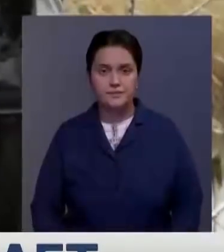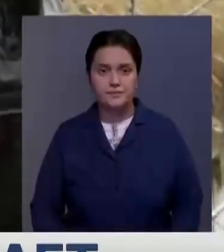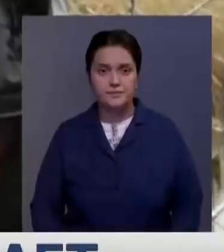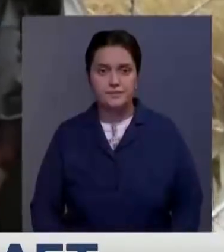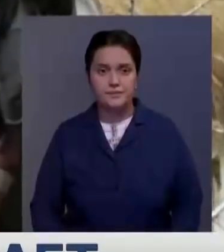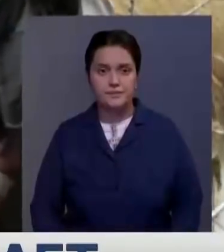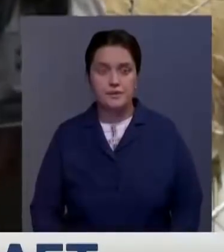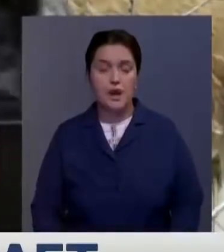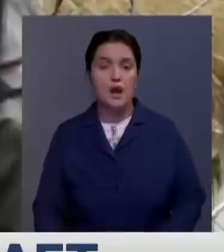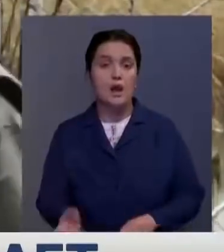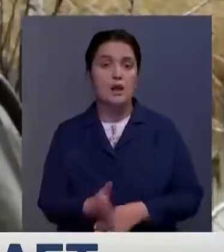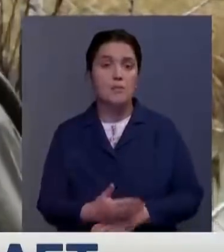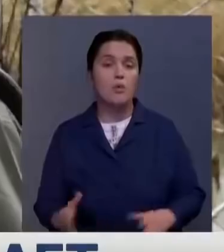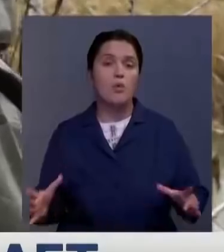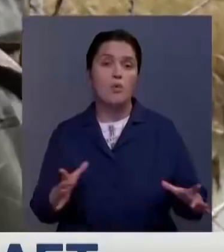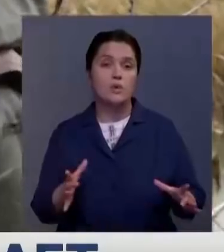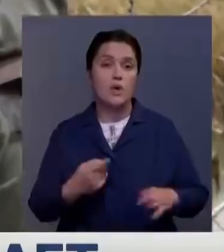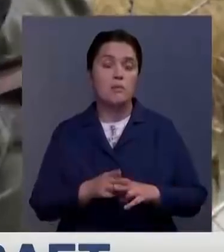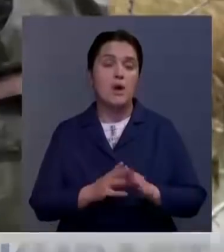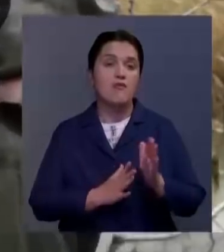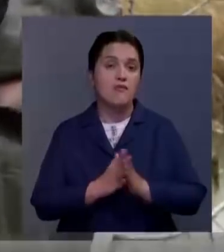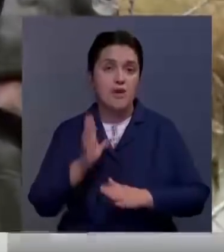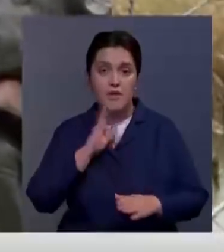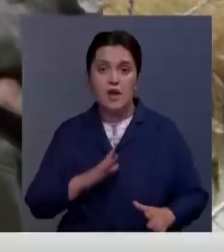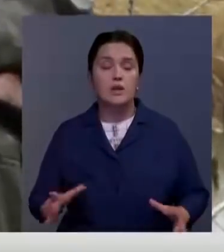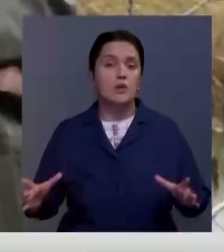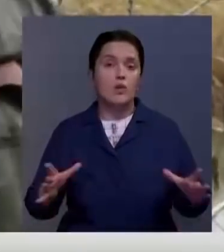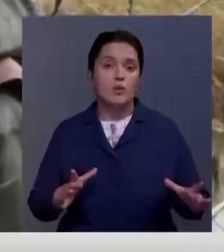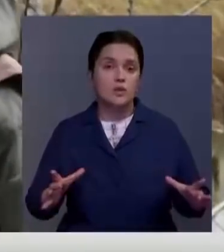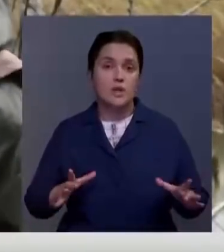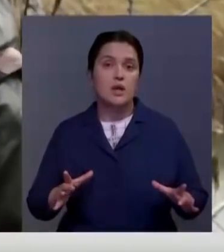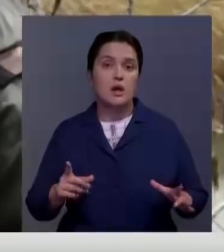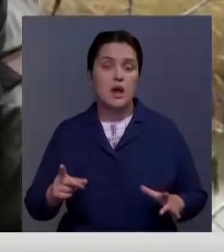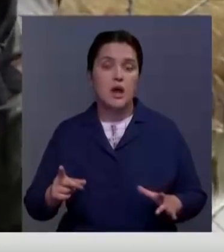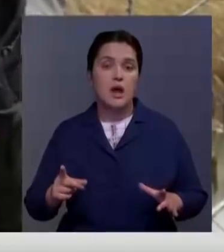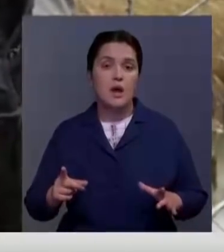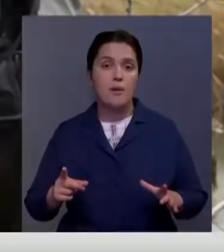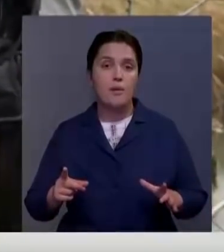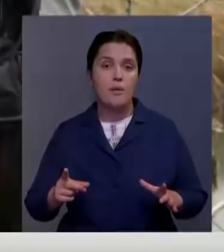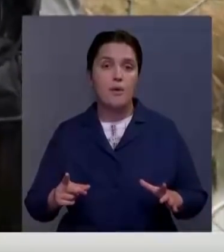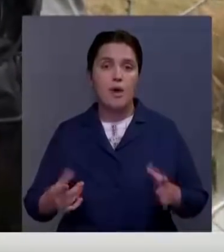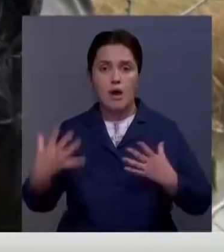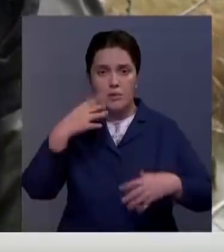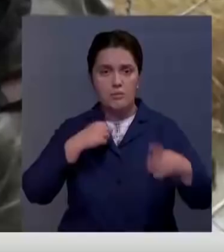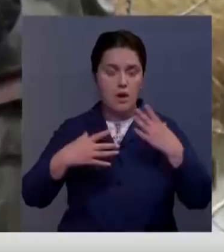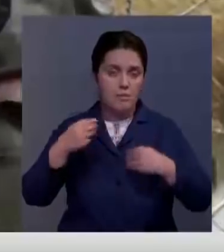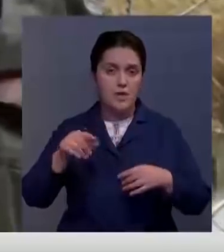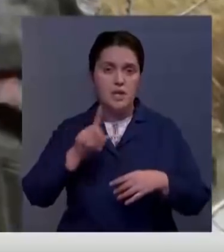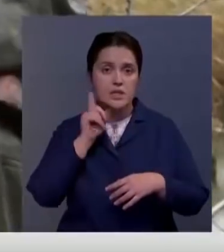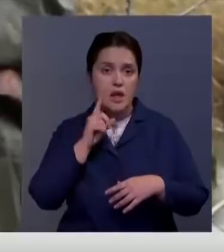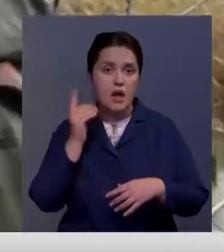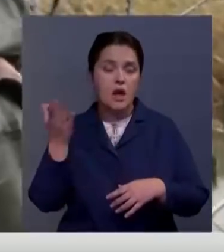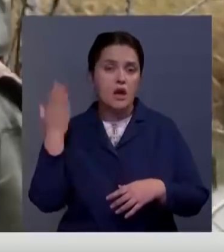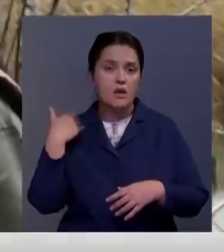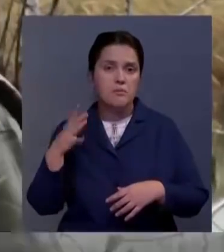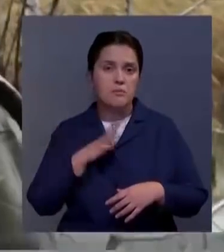которая имеется в озере, которая выросла в озере, она, естественно, потребляет в пищу вот эту зелень, которая раньше не